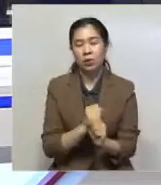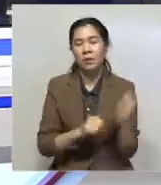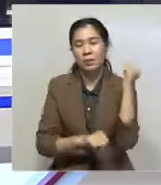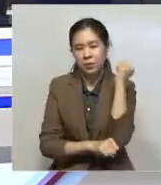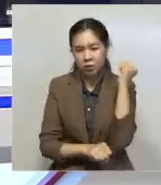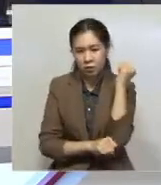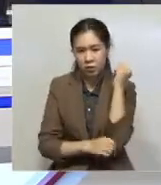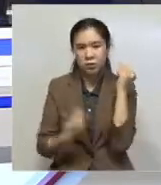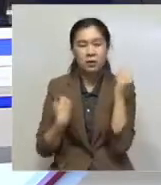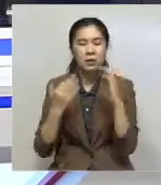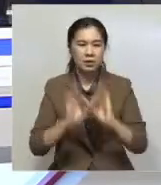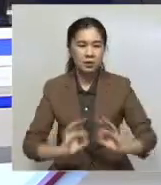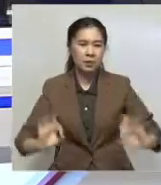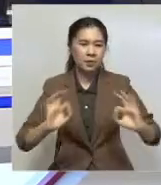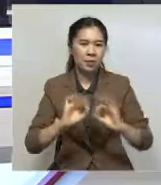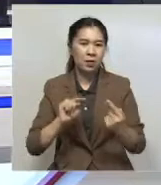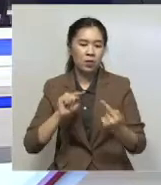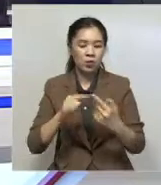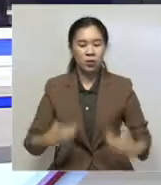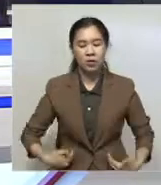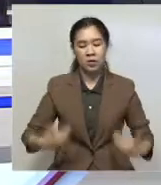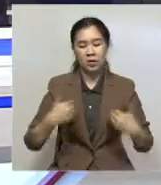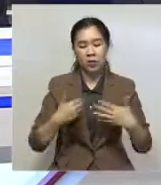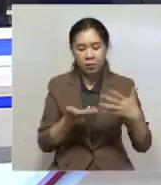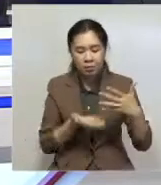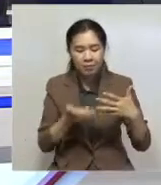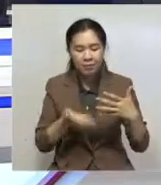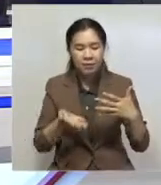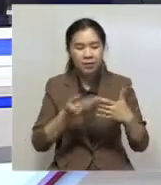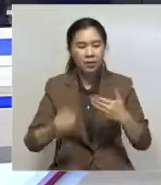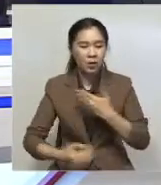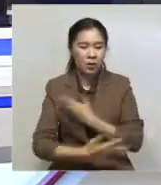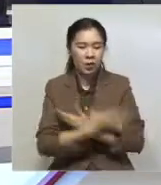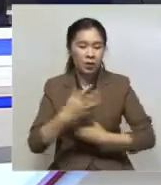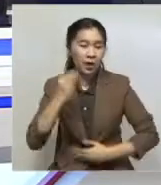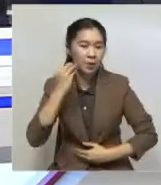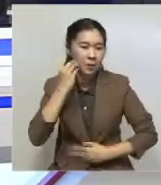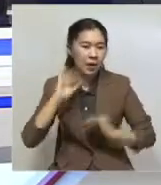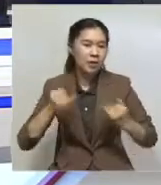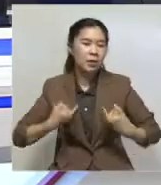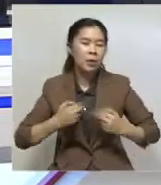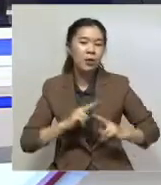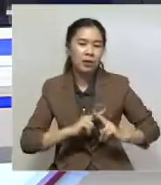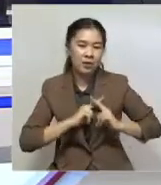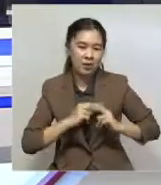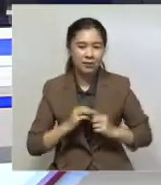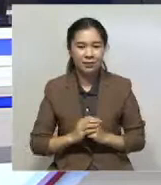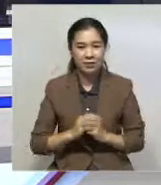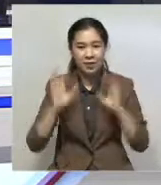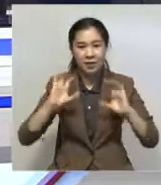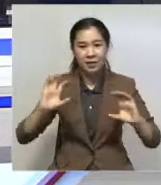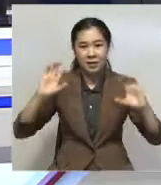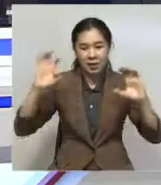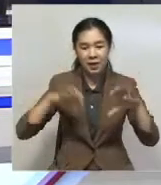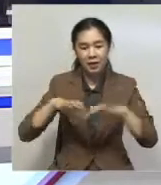ซึ่งเรื่องนี้ถือว่าเป็นเรื่องสำคัญนะคะในการยกระดับคุณภาพชีวิตของประชาชนให้มีโอกาสมีบ้านเป็นของตัวเองค่ะรัฐบาลก็ให้กรมธ